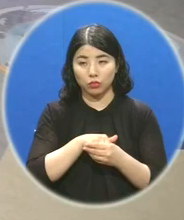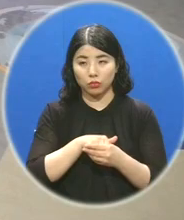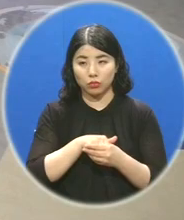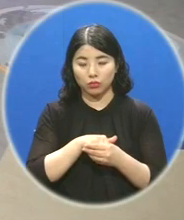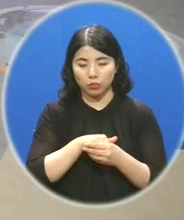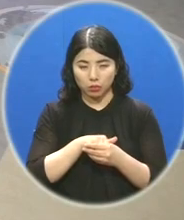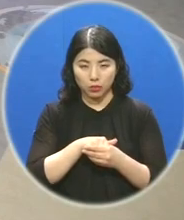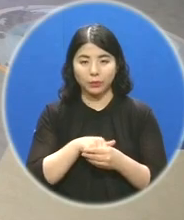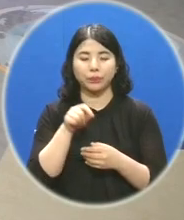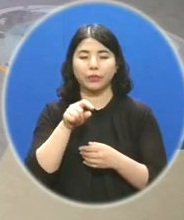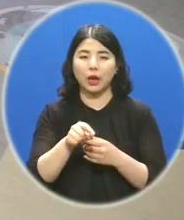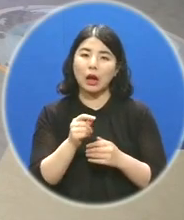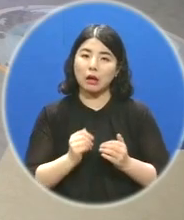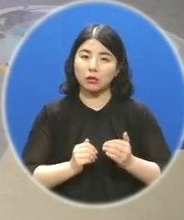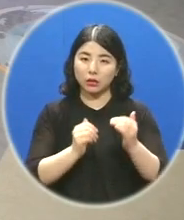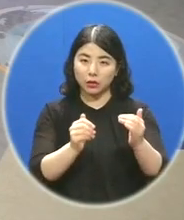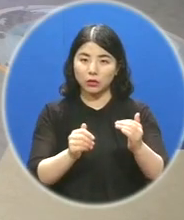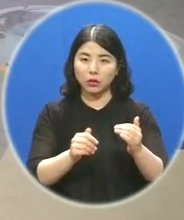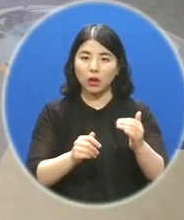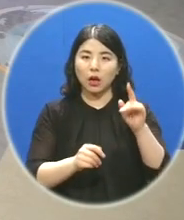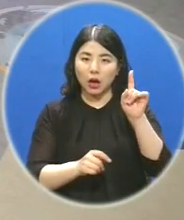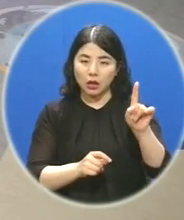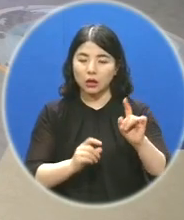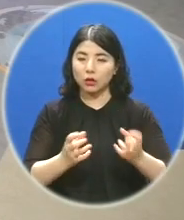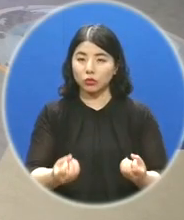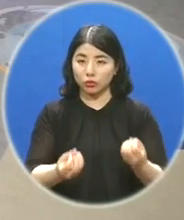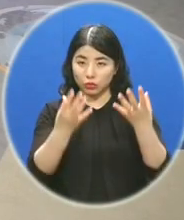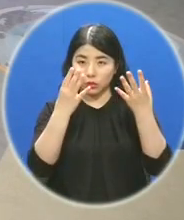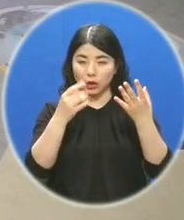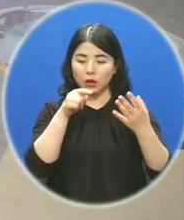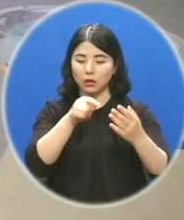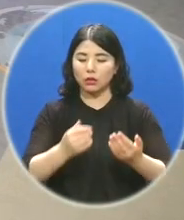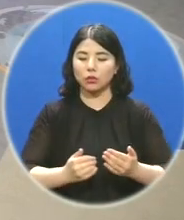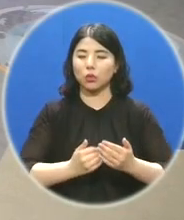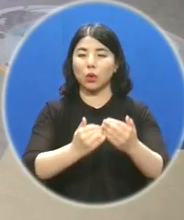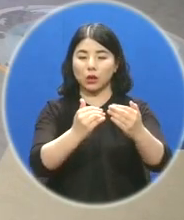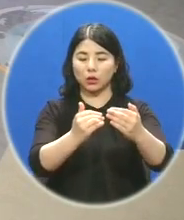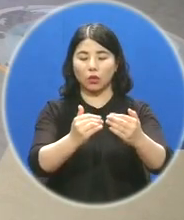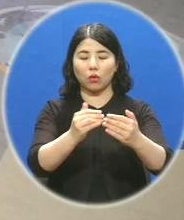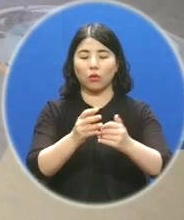하고 이런 과정이 하나의 축제로 보면서 그 축제 과정에서 이제